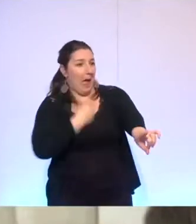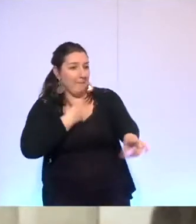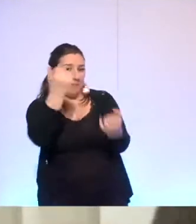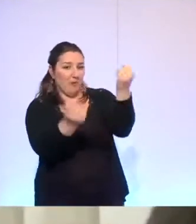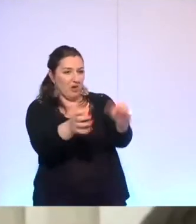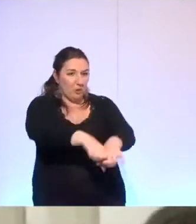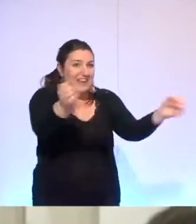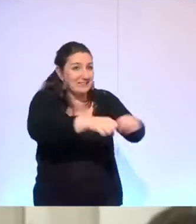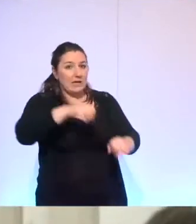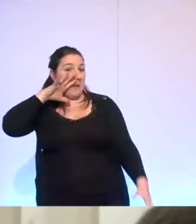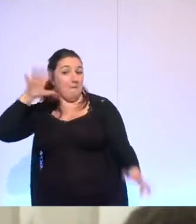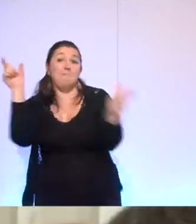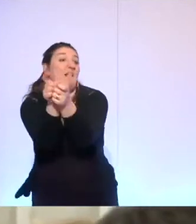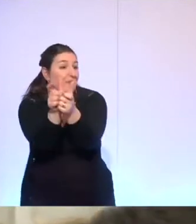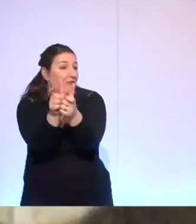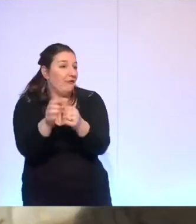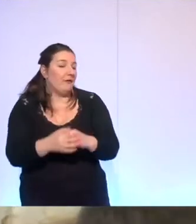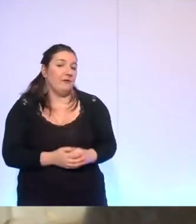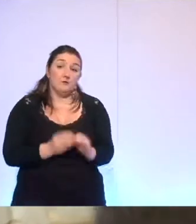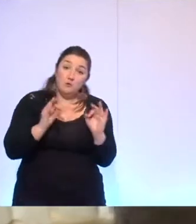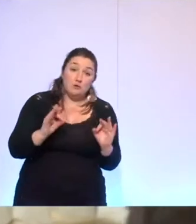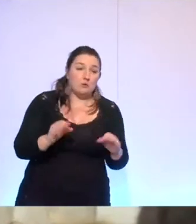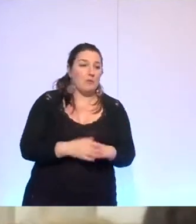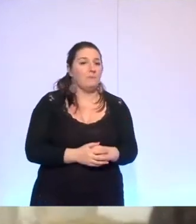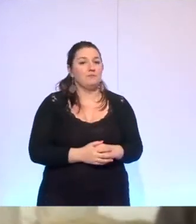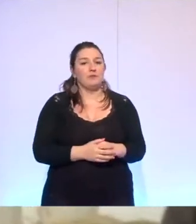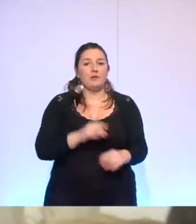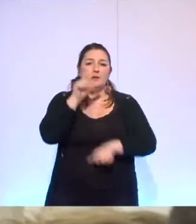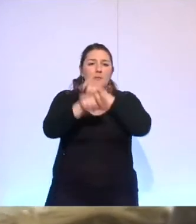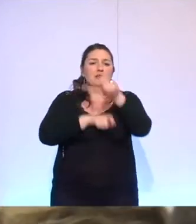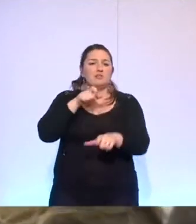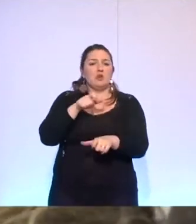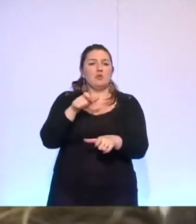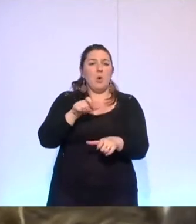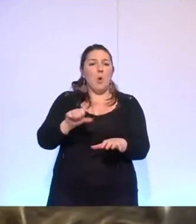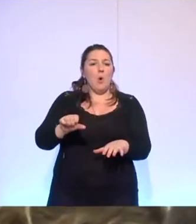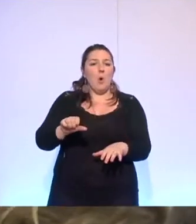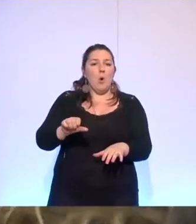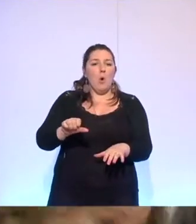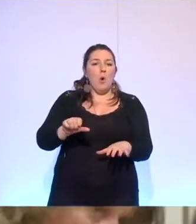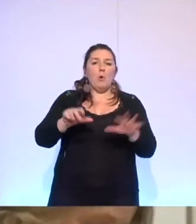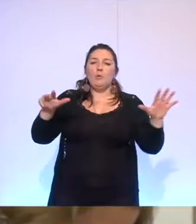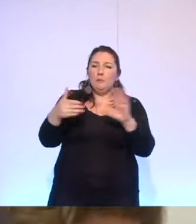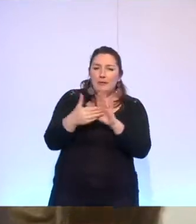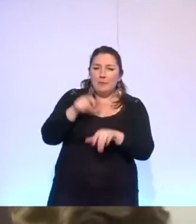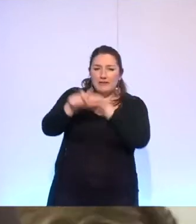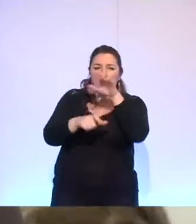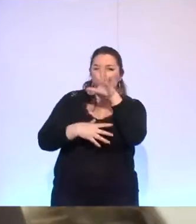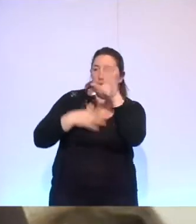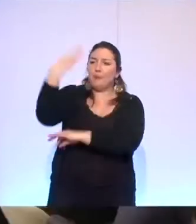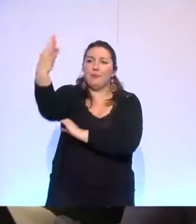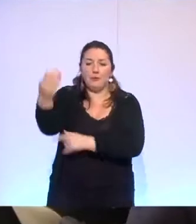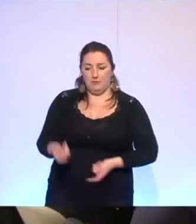Plus de 11 000 électeurs nous ont confié un mandat. Nous l'exercerons avec